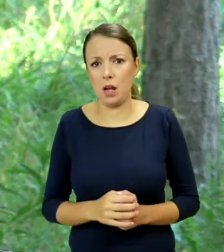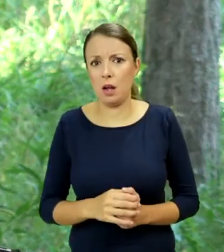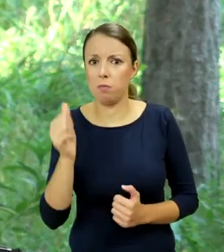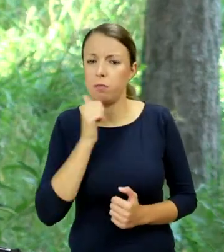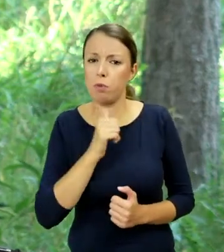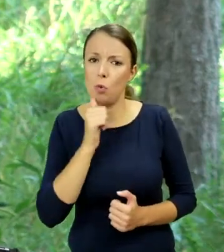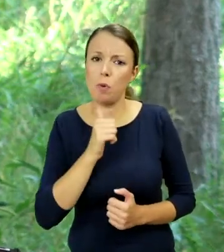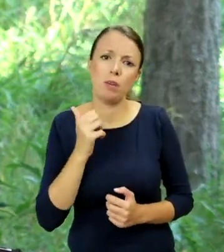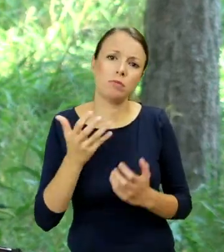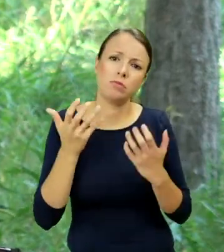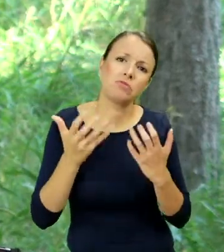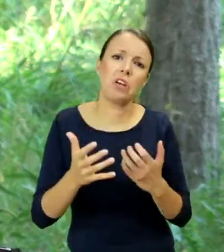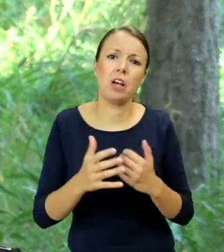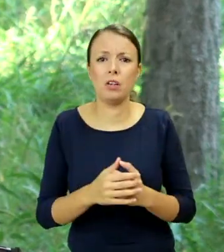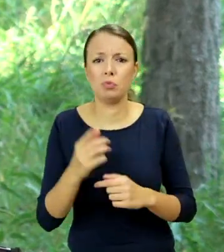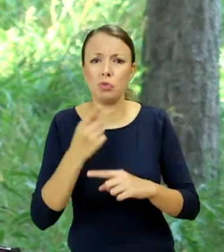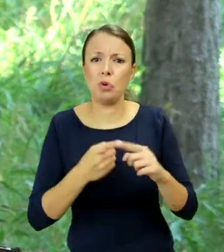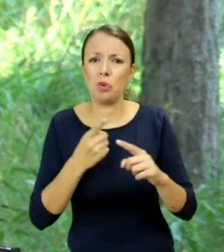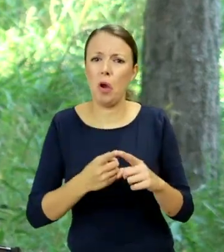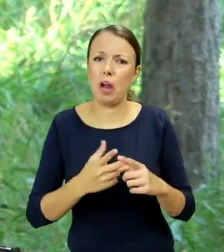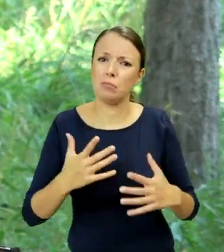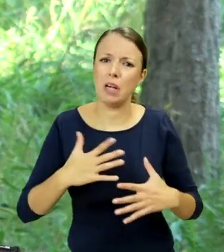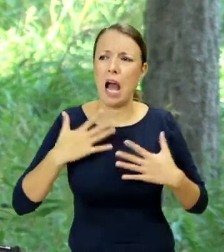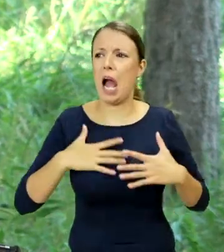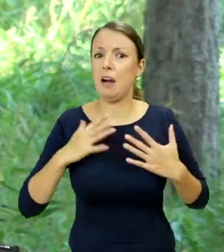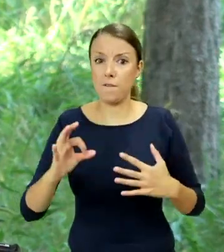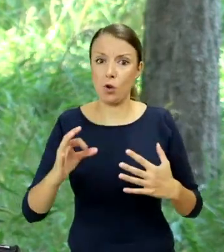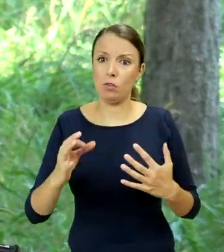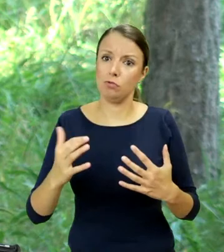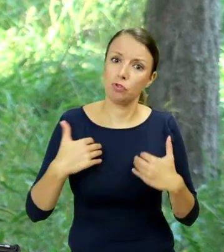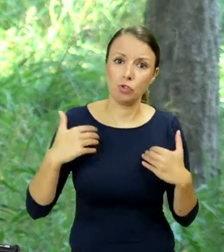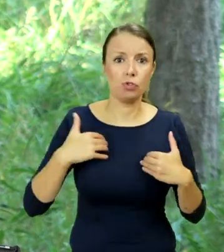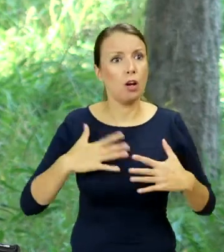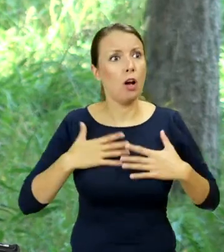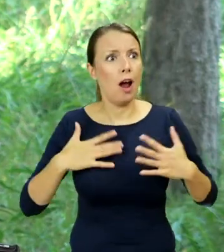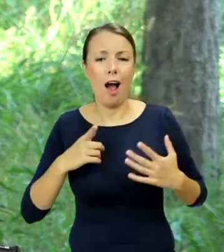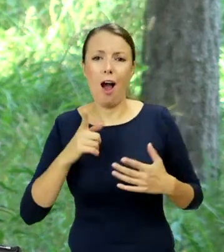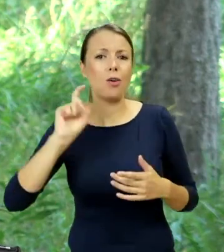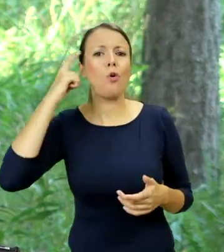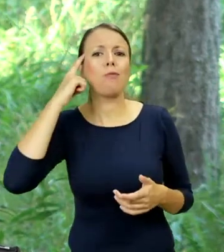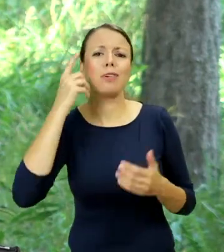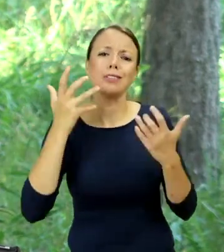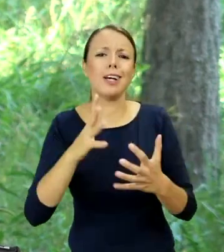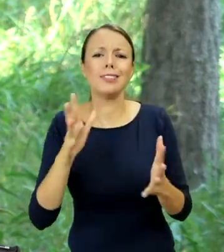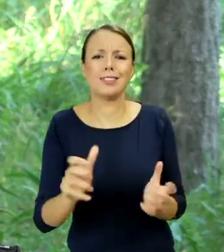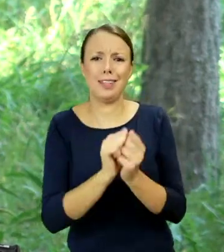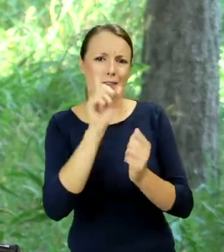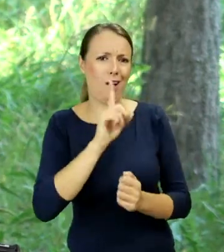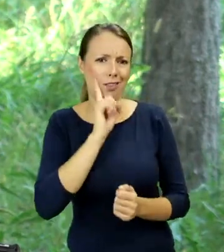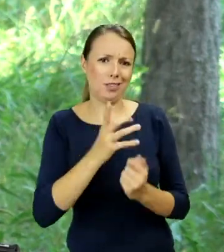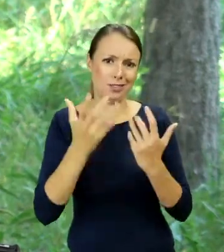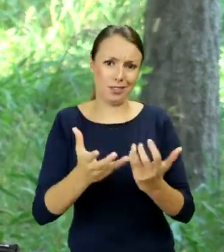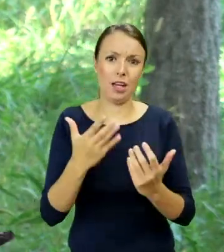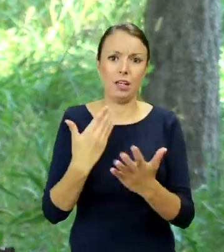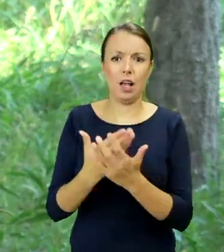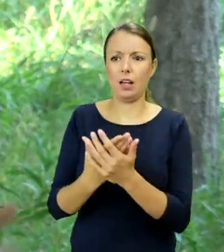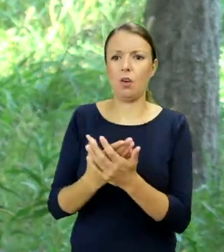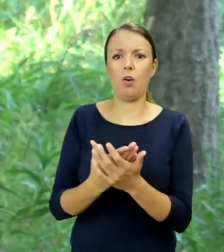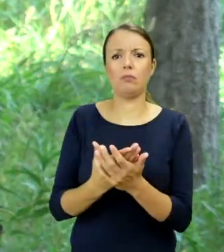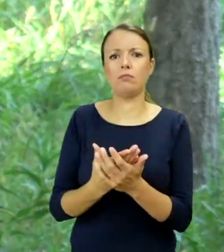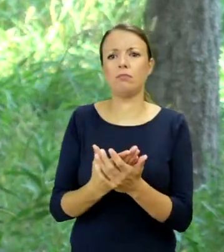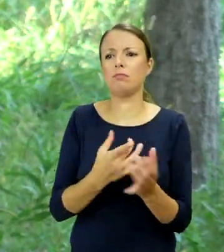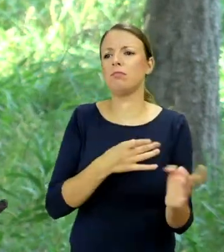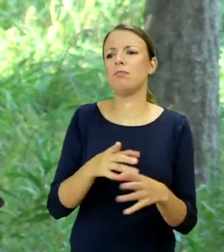zapewnić sobie trochę adrenaliny w swoim życiu, a przede wszystkim znaleźć męża. Stąd te oskarżenia o